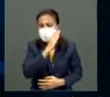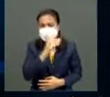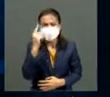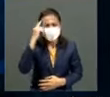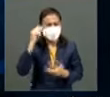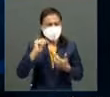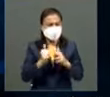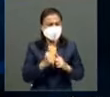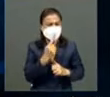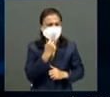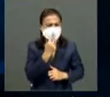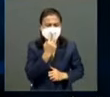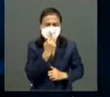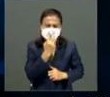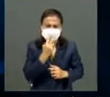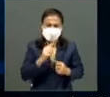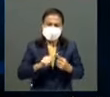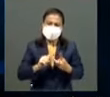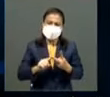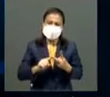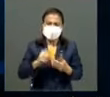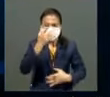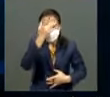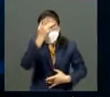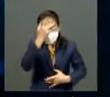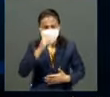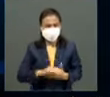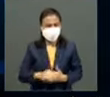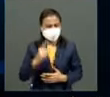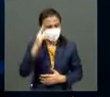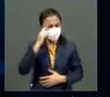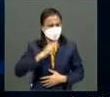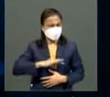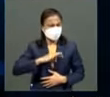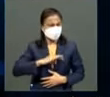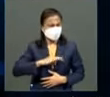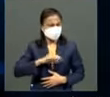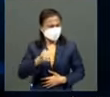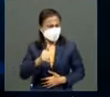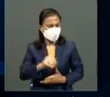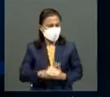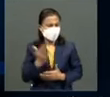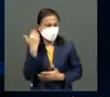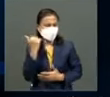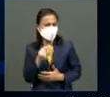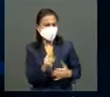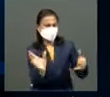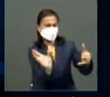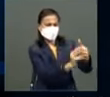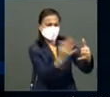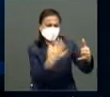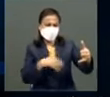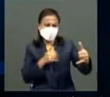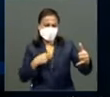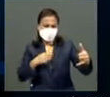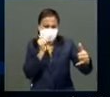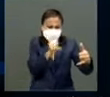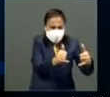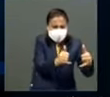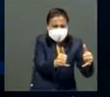ใจนะคะมีไข้หรือมีประวัติใกล้ชิดกับบุคคลเสี่ยงหรือยืนยันติดเชื้อหรือว่ามีพื้น